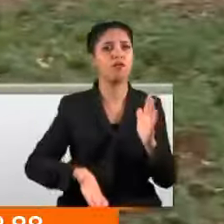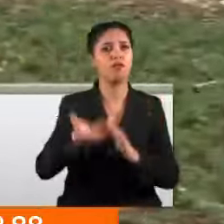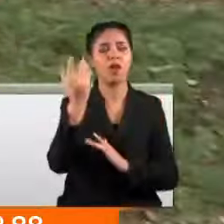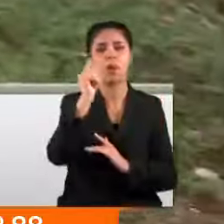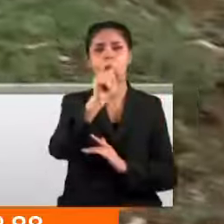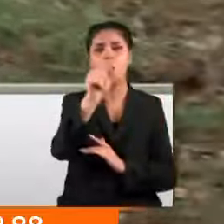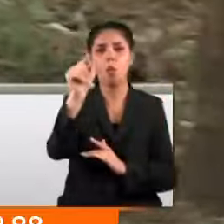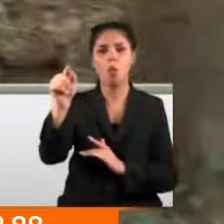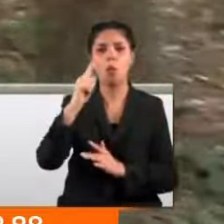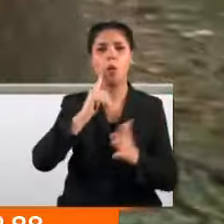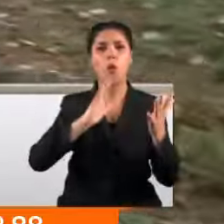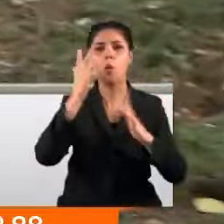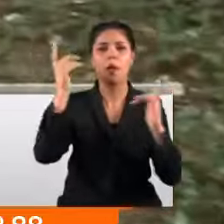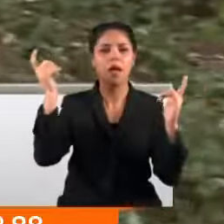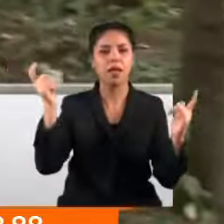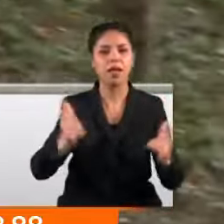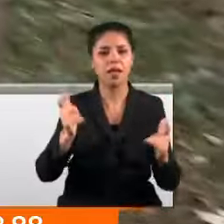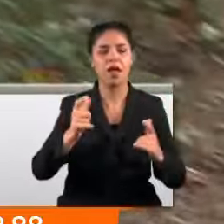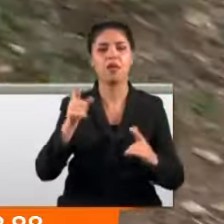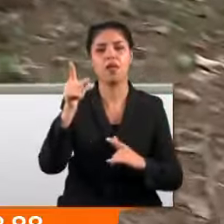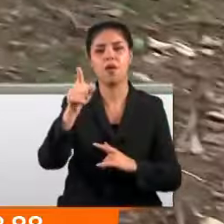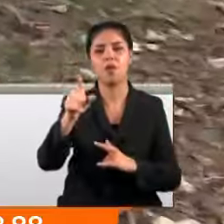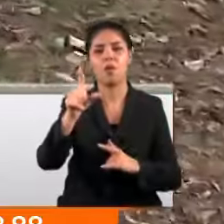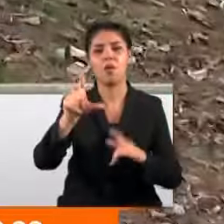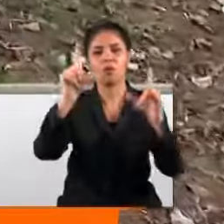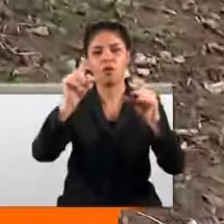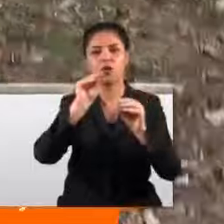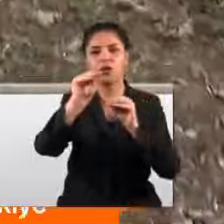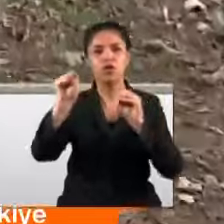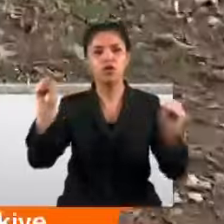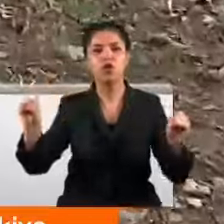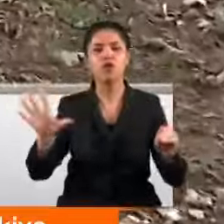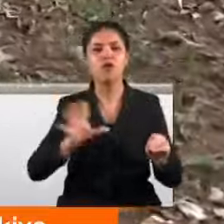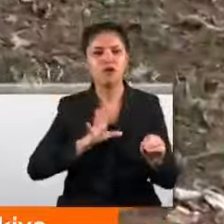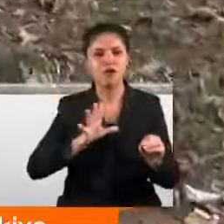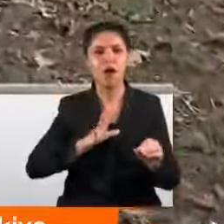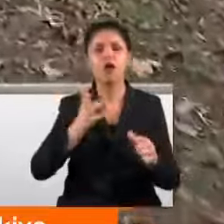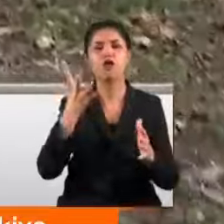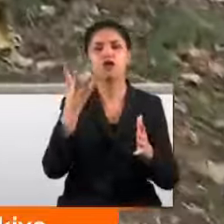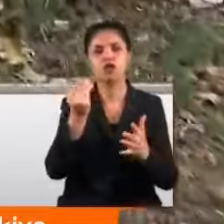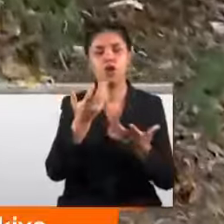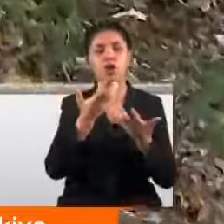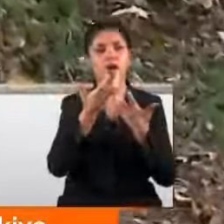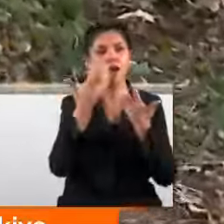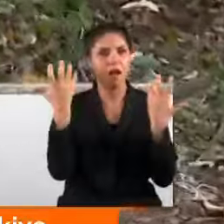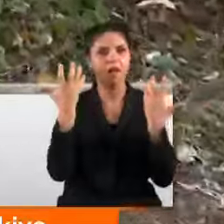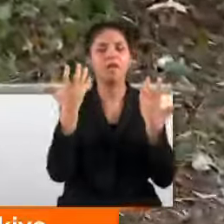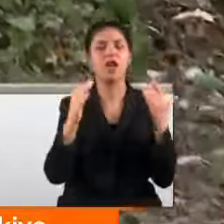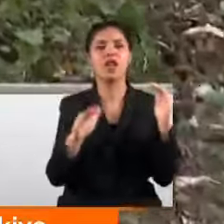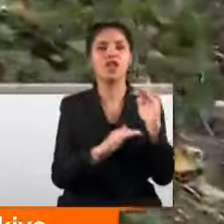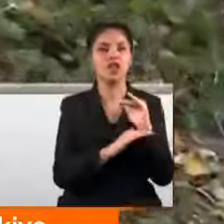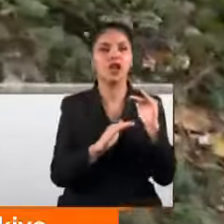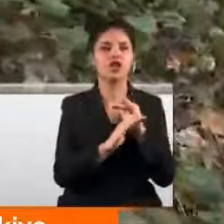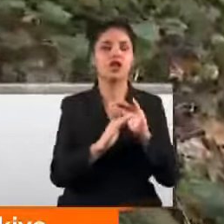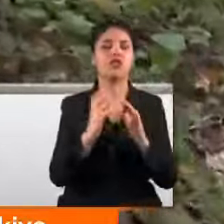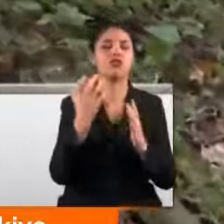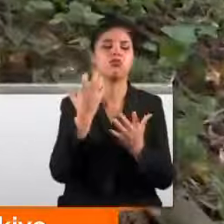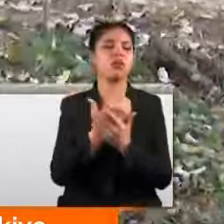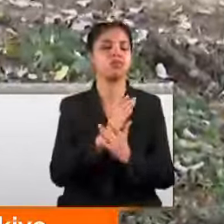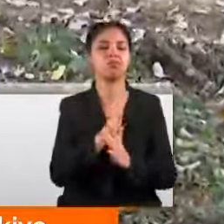noktasında, ormanlık alanlarda o fotokapanlar sayesinde birçok vahşi türün yaşadığı